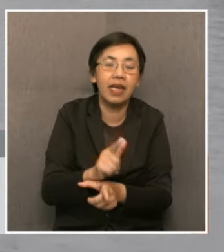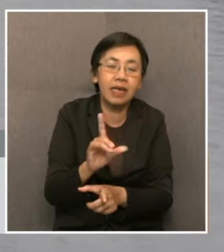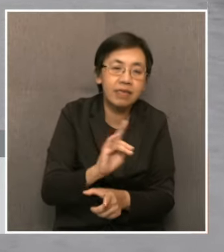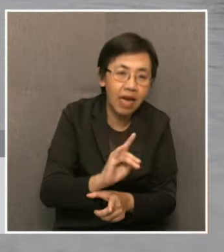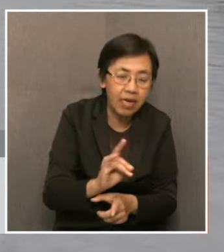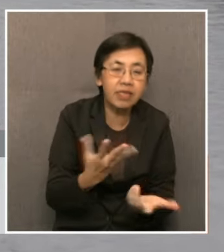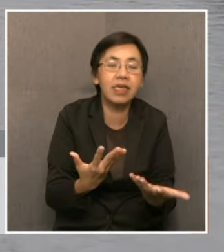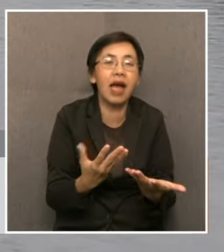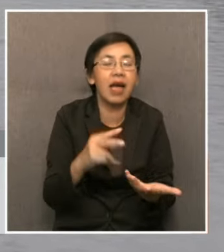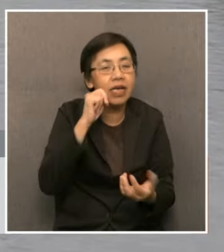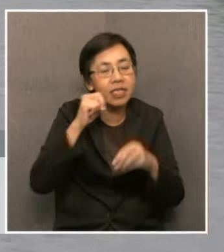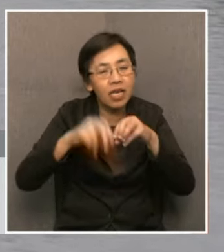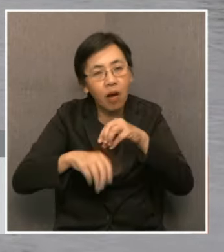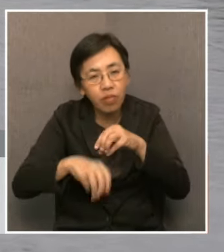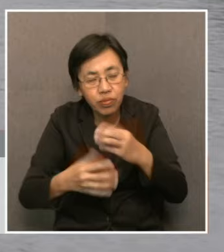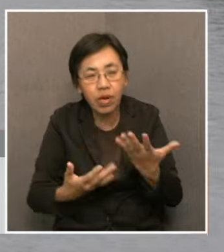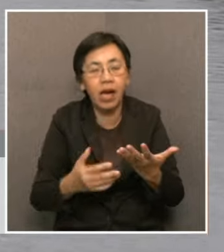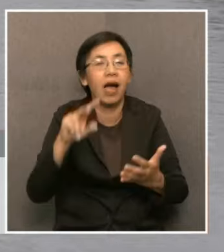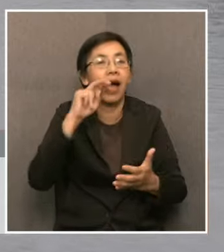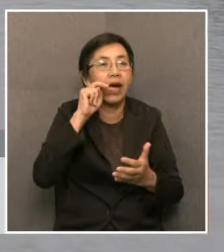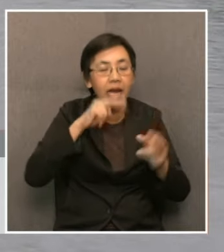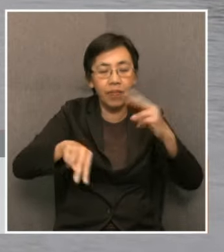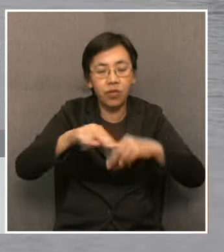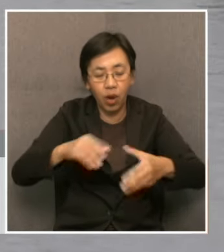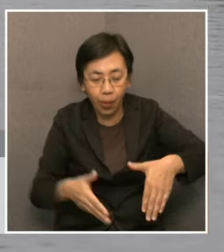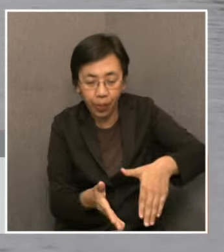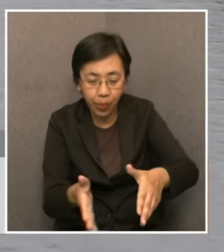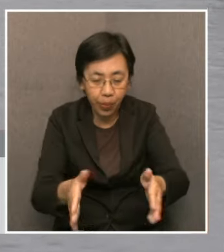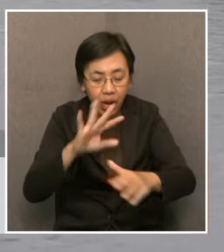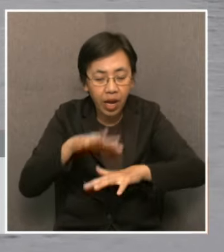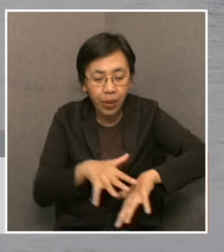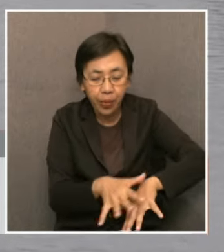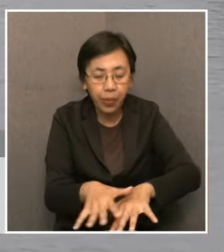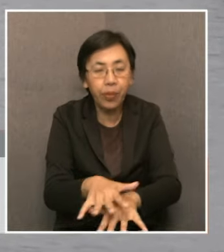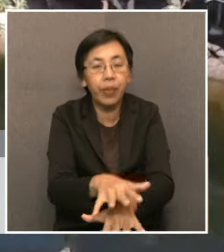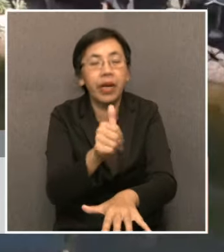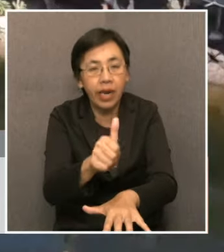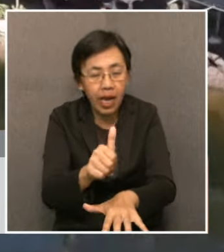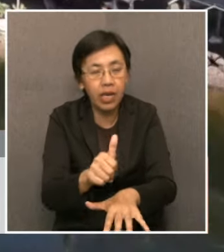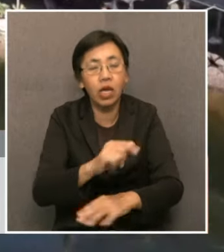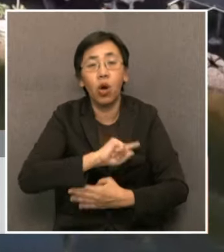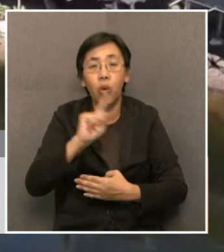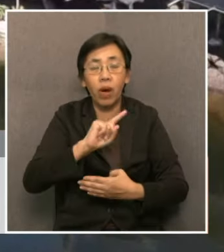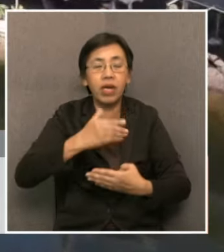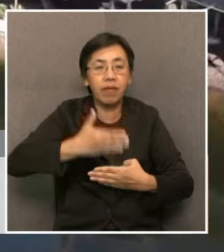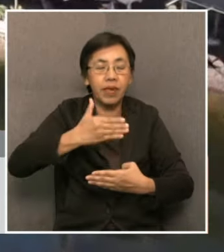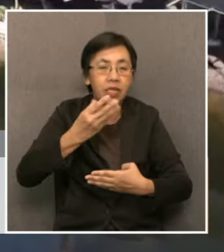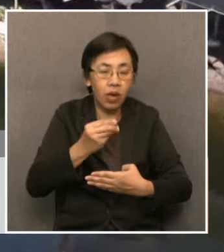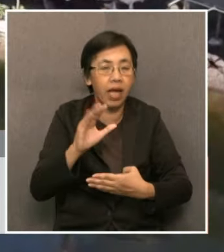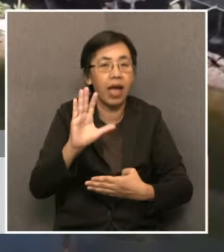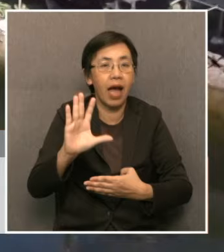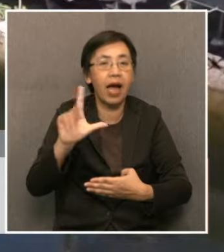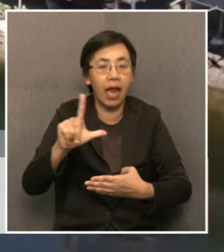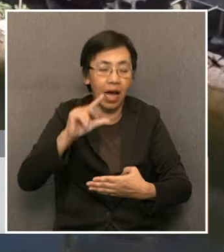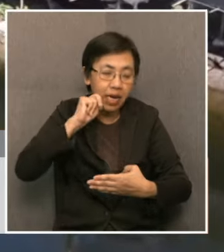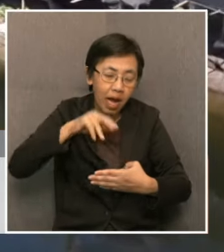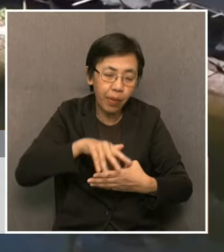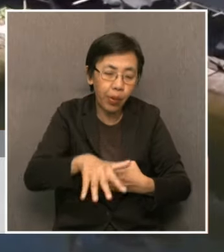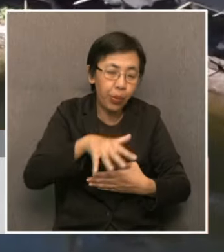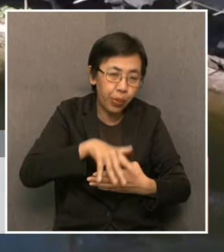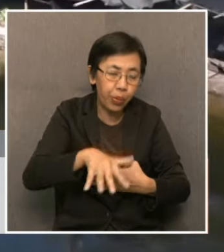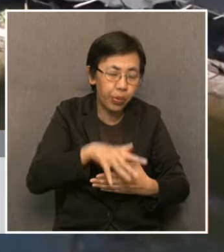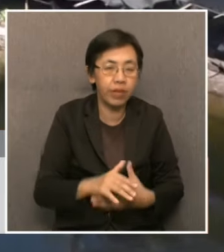งให้น้ำเนี่ยเข้าไปช่วยรักษาระบบนิเวศตลอดลำน้ำชีตอนล่างเฉลี่ยเนี่ยปล่อยไปวันละ5ล้านลูกบาศก์เมตรนอกจาก